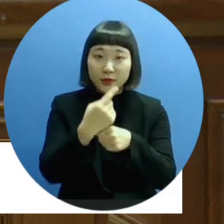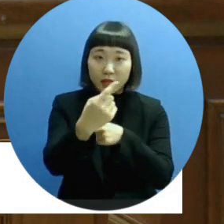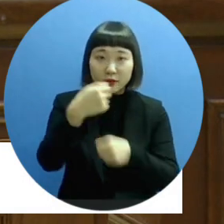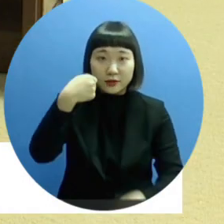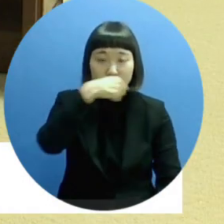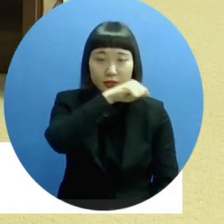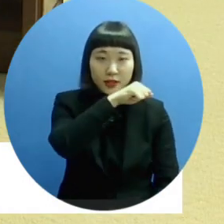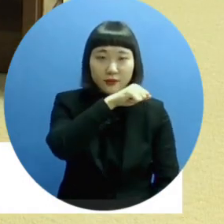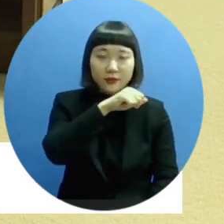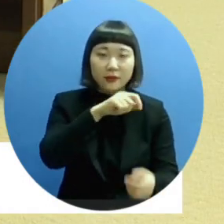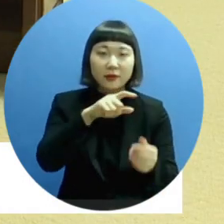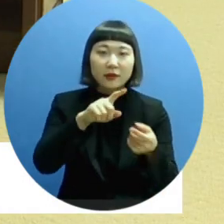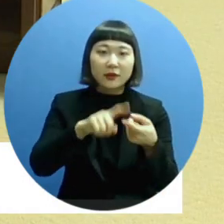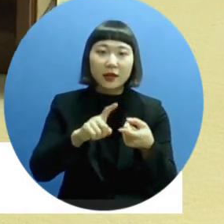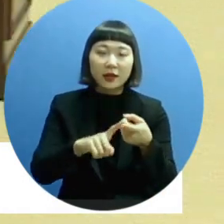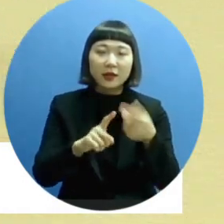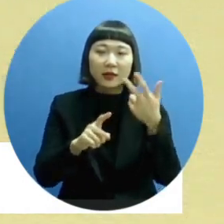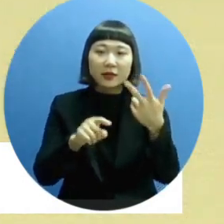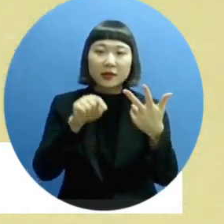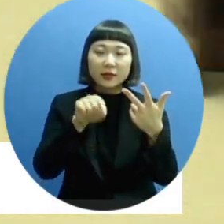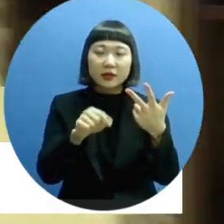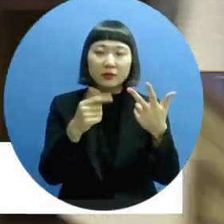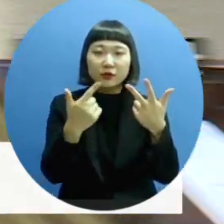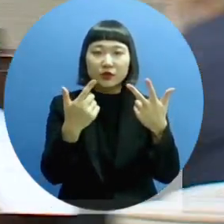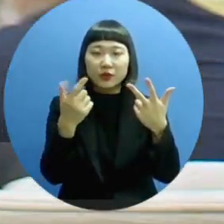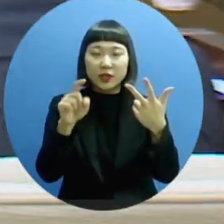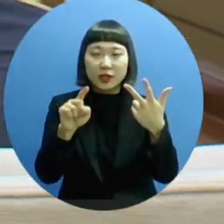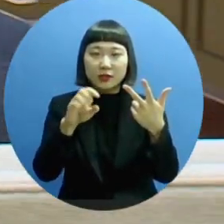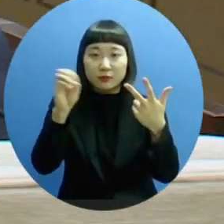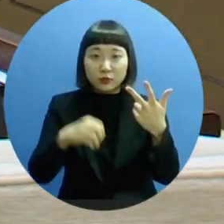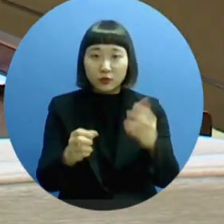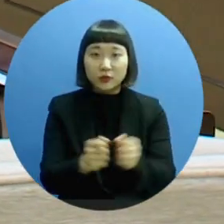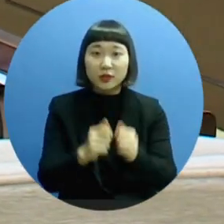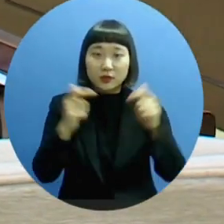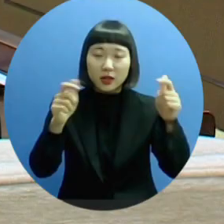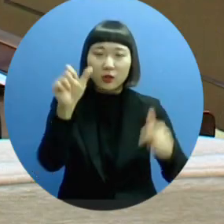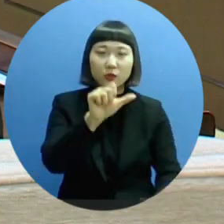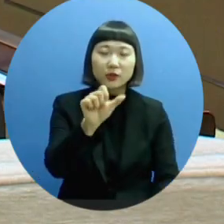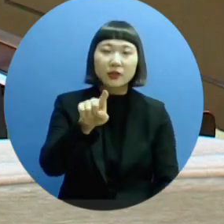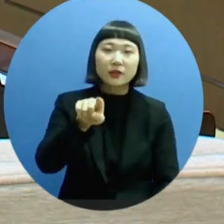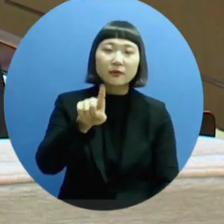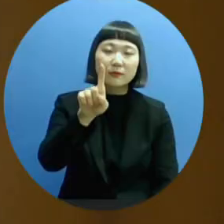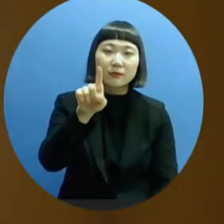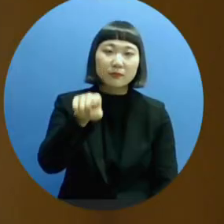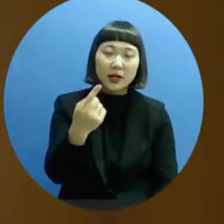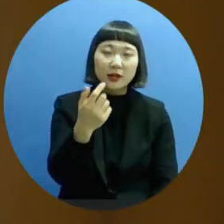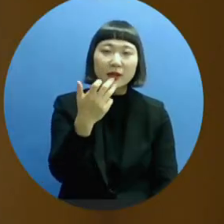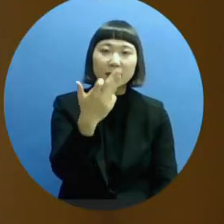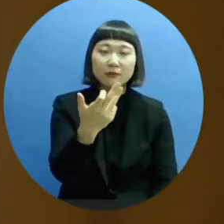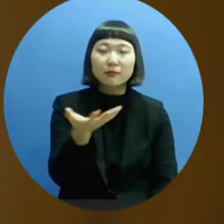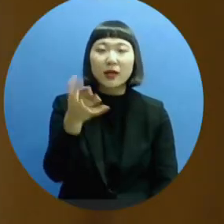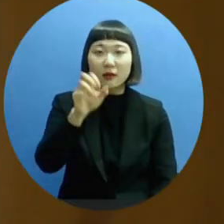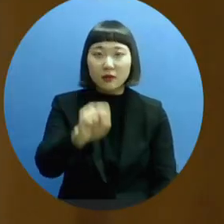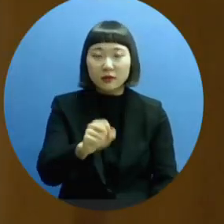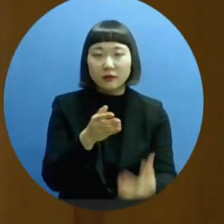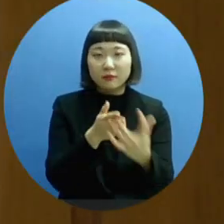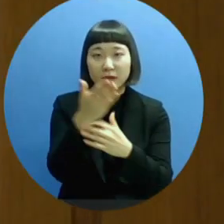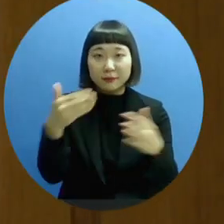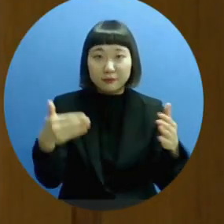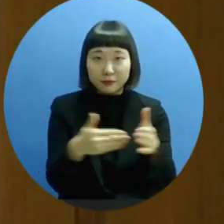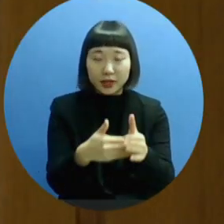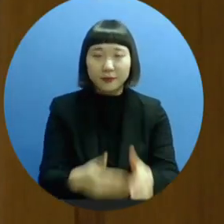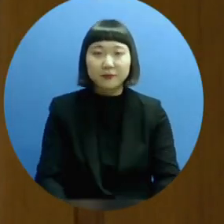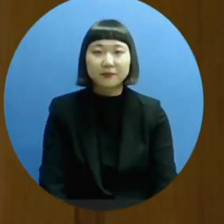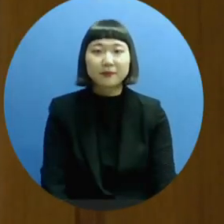예산보다 7.62% 증가한 5,118억여 원으로 의결했습니다. BTV 뉴스